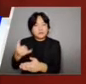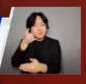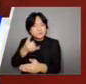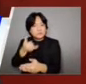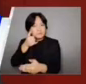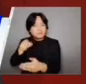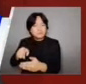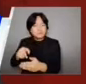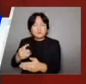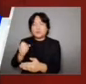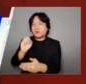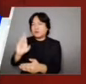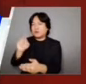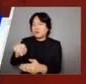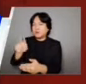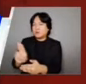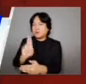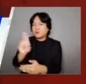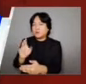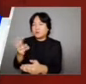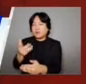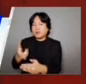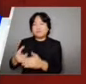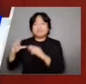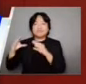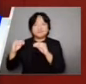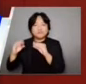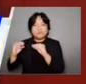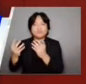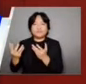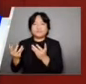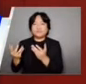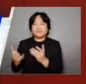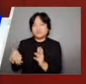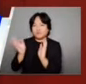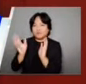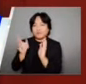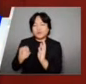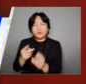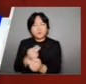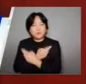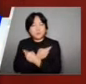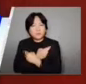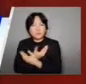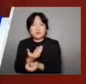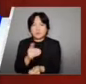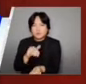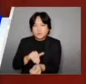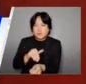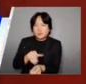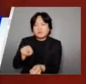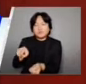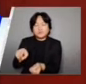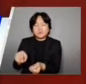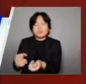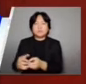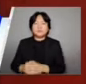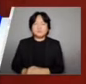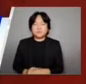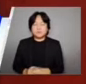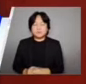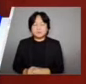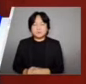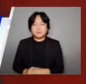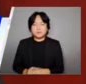ginagawang doctor's quarters na doon nagpapahinga yung mga doctors natin. Ang involved po natin doon